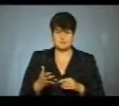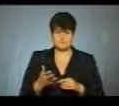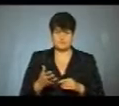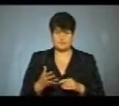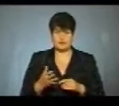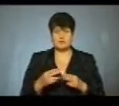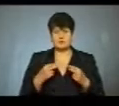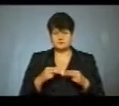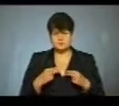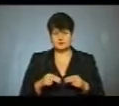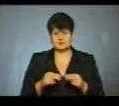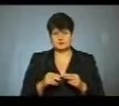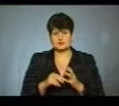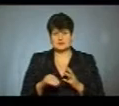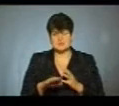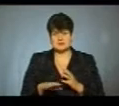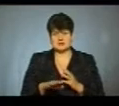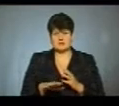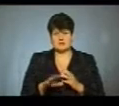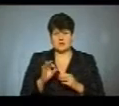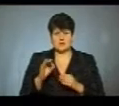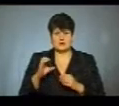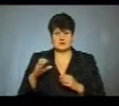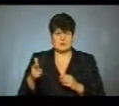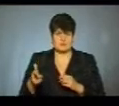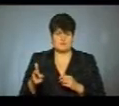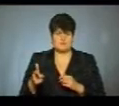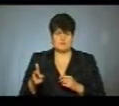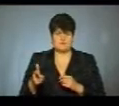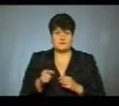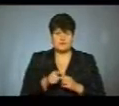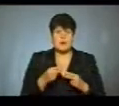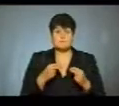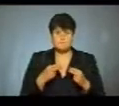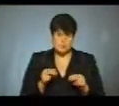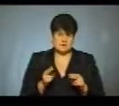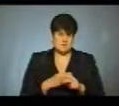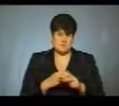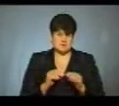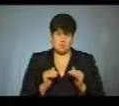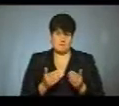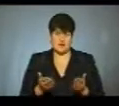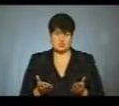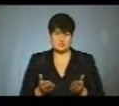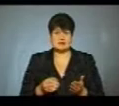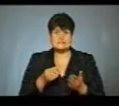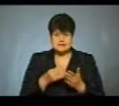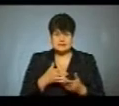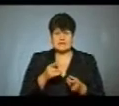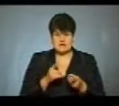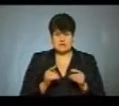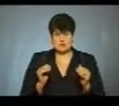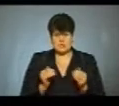ходять і, звичайно, земля ОСГ. Вона продається без всяких обмежень. Отже, ціна дійсно